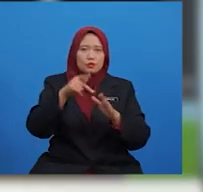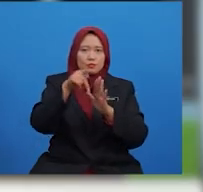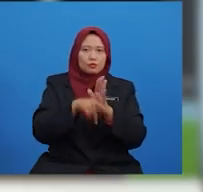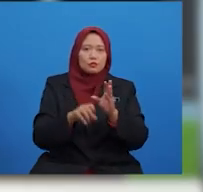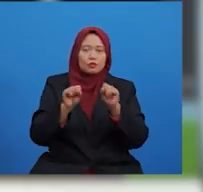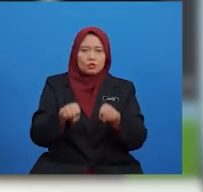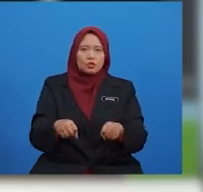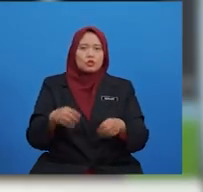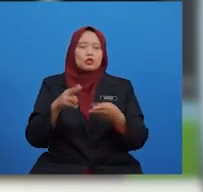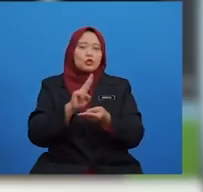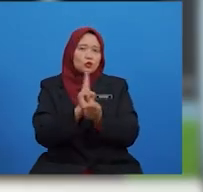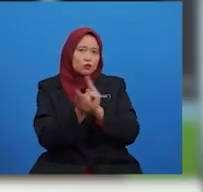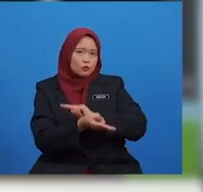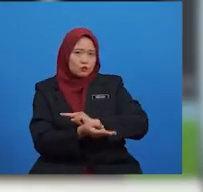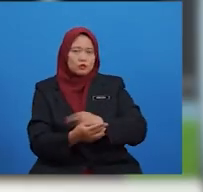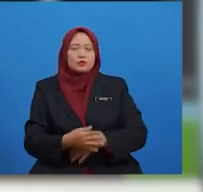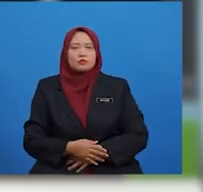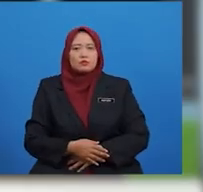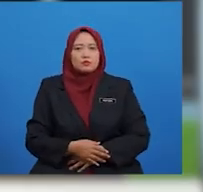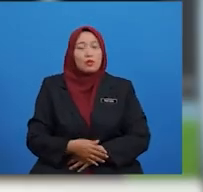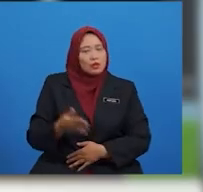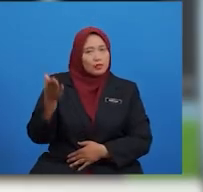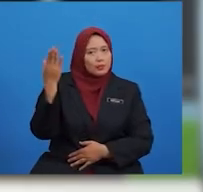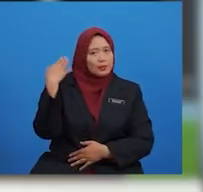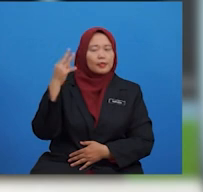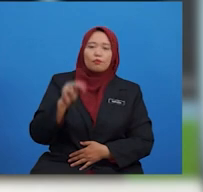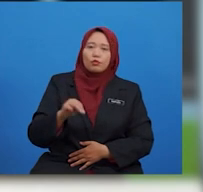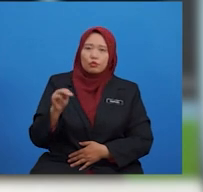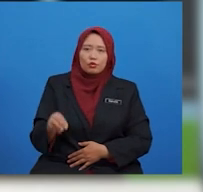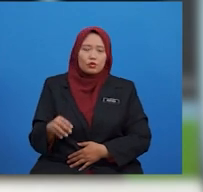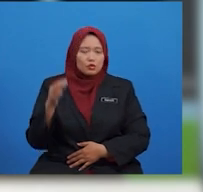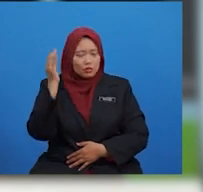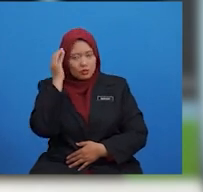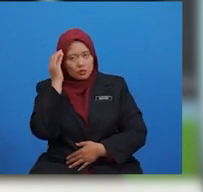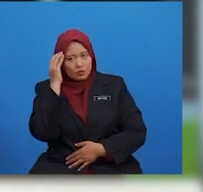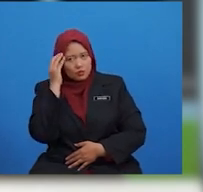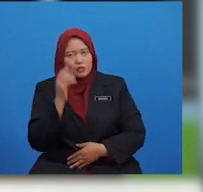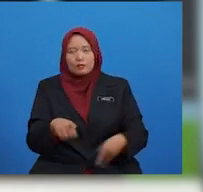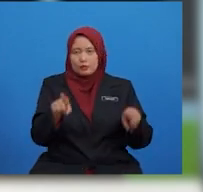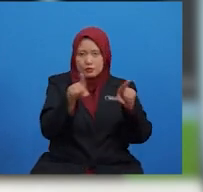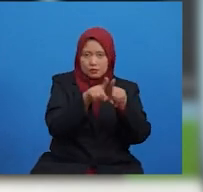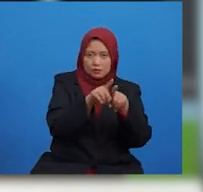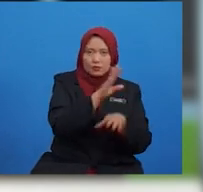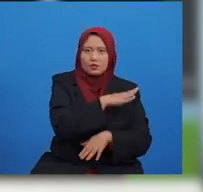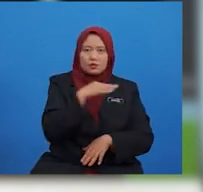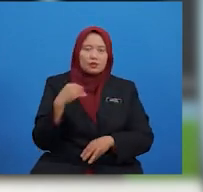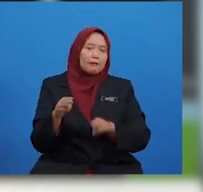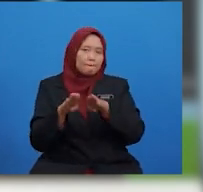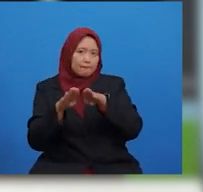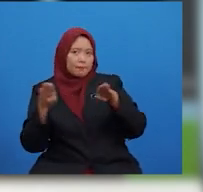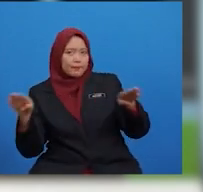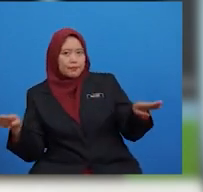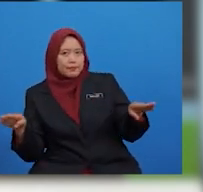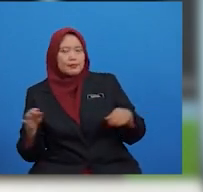Sebentar tadi, murid-murid telah mengetahui persamaan dan perbezaan